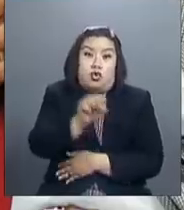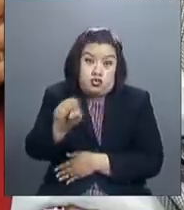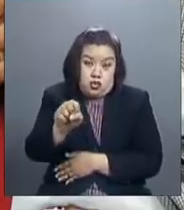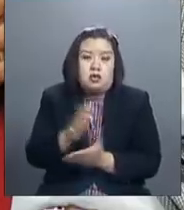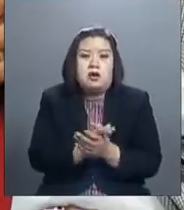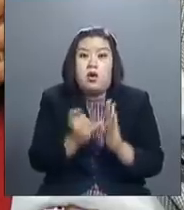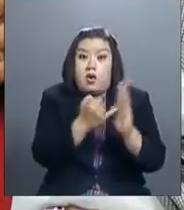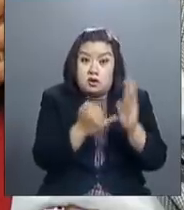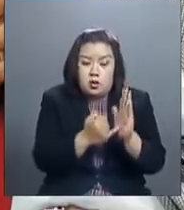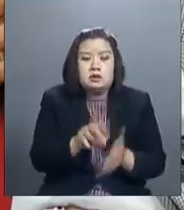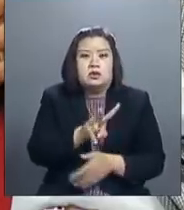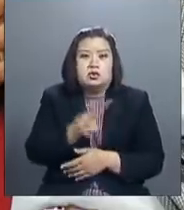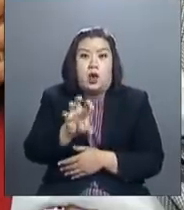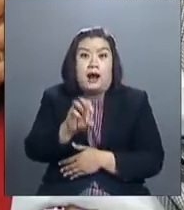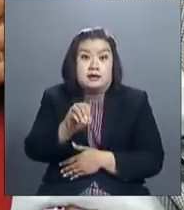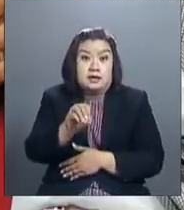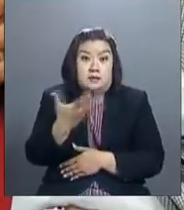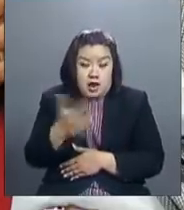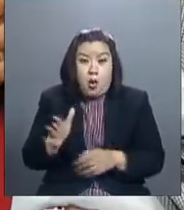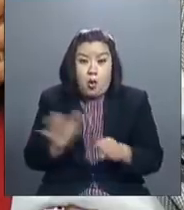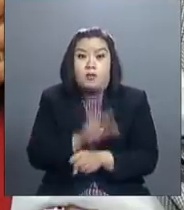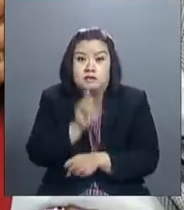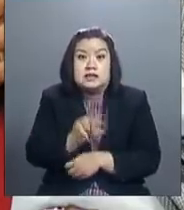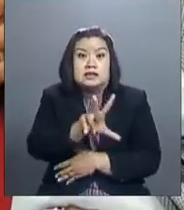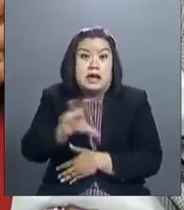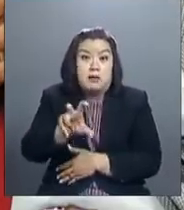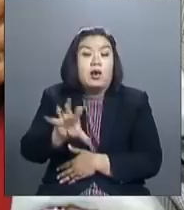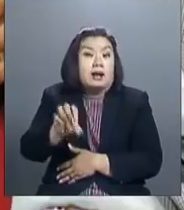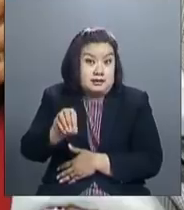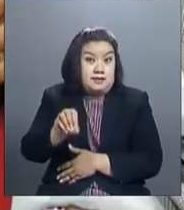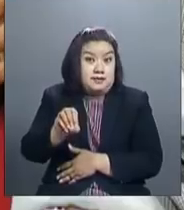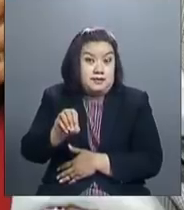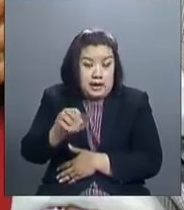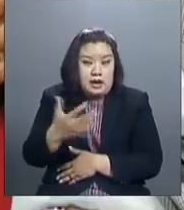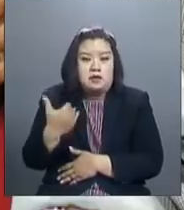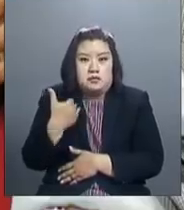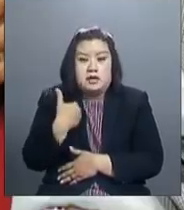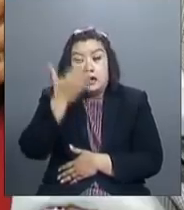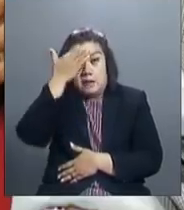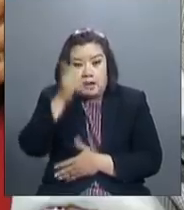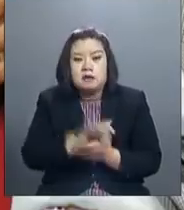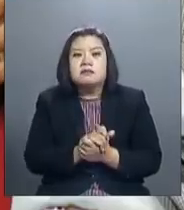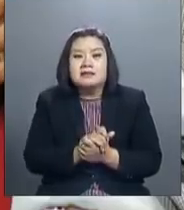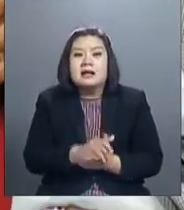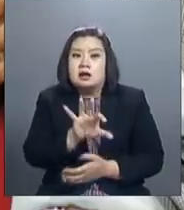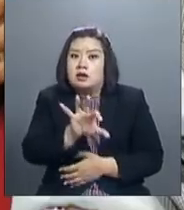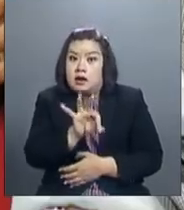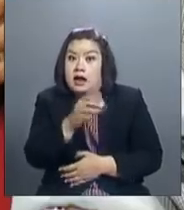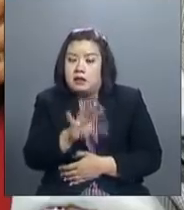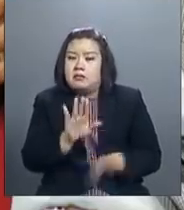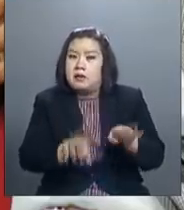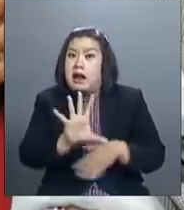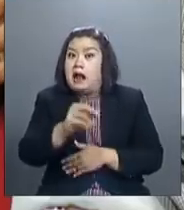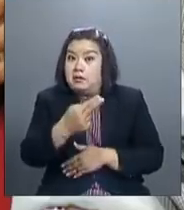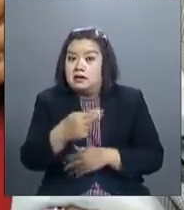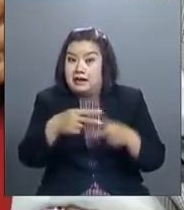เป้าหมาย250เขตจากทั้งหมด350เขตหนึ่งจะได้เก้าอี้ต้องไม่น้อยกว่า 50,000 คะแนน